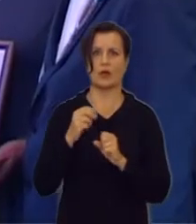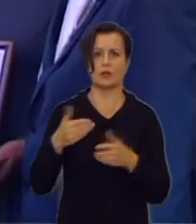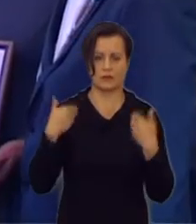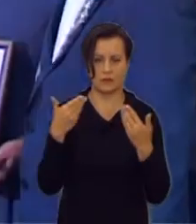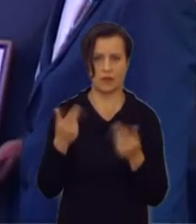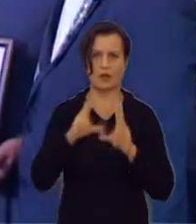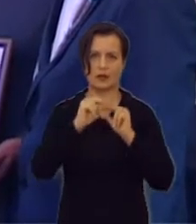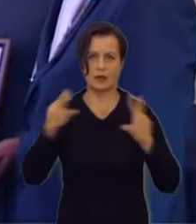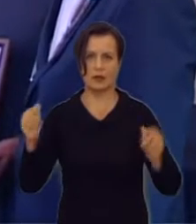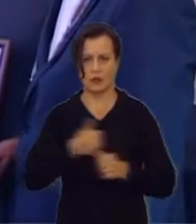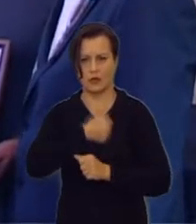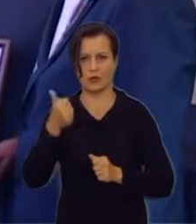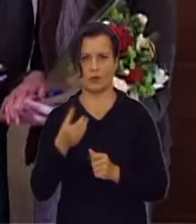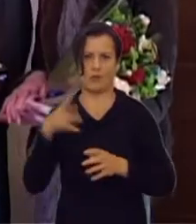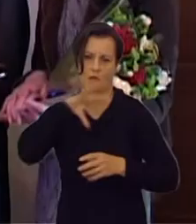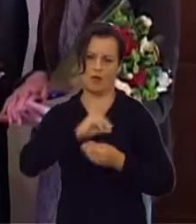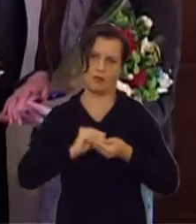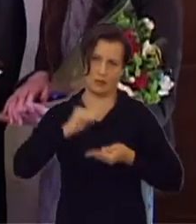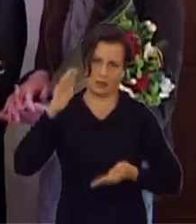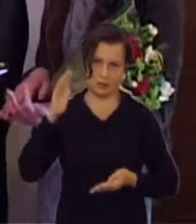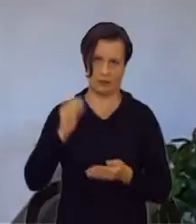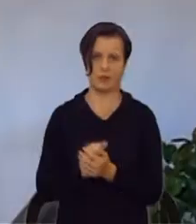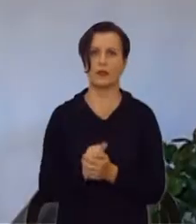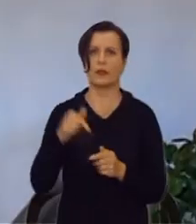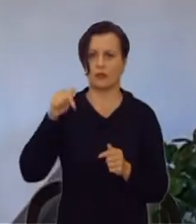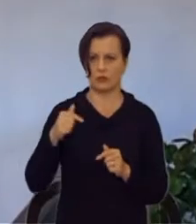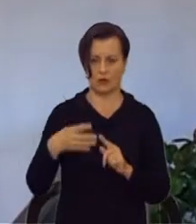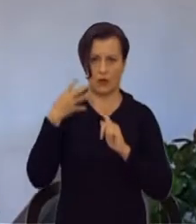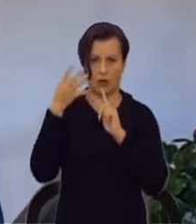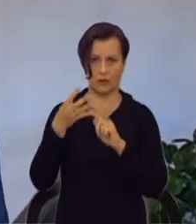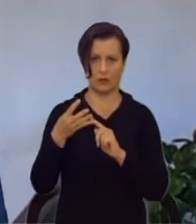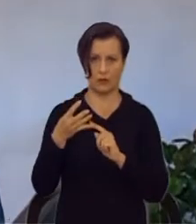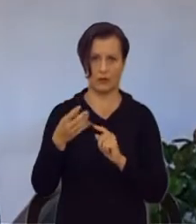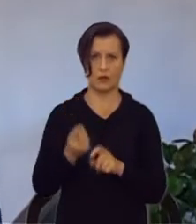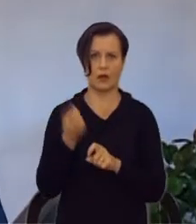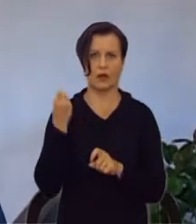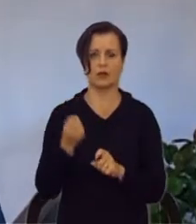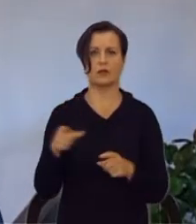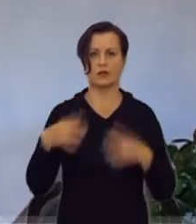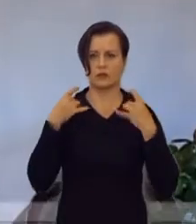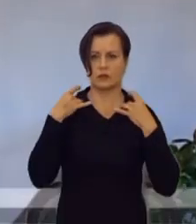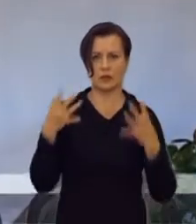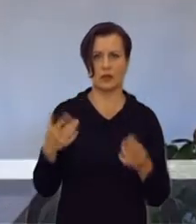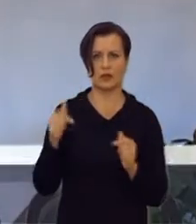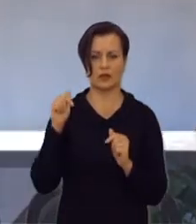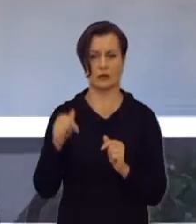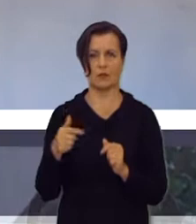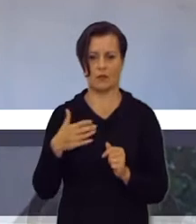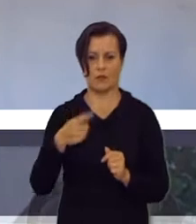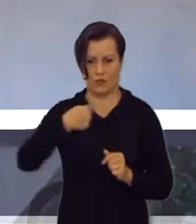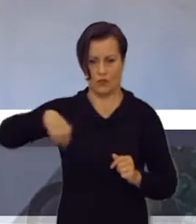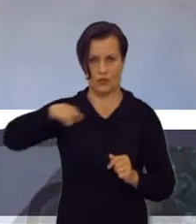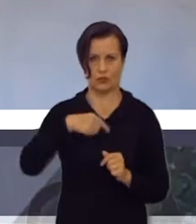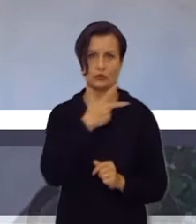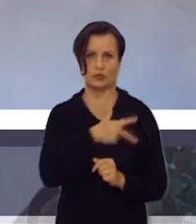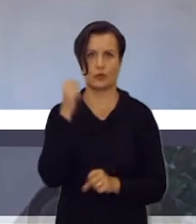ištvermės, gerumo ir didesnių atlyginimų. Šiandien 14 kartą Lietuvoje mes minim, gal net neminim, bet švenčiam